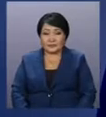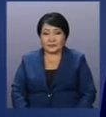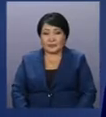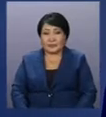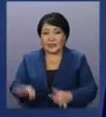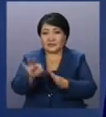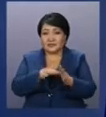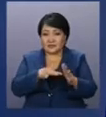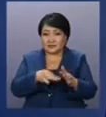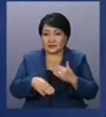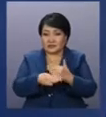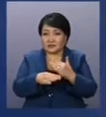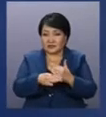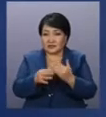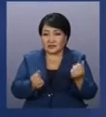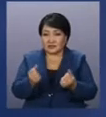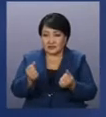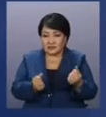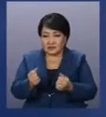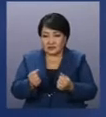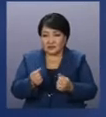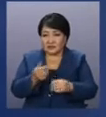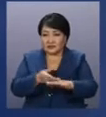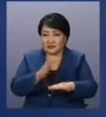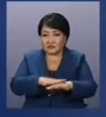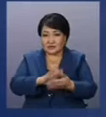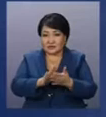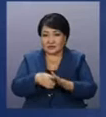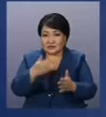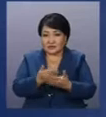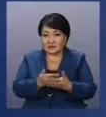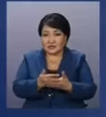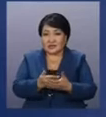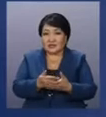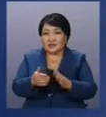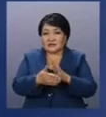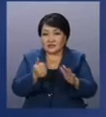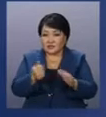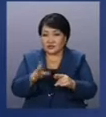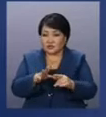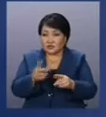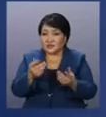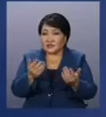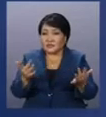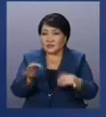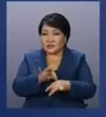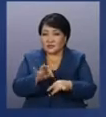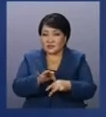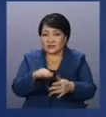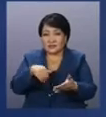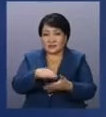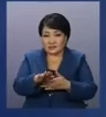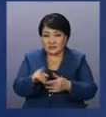Жедел жәрдем қызметі хәл үстінде жатқандарға шұғыл жету үшін кейбір науқастардың шақыруынан бас тартуда. Бұл өзгеріс биыл денсаулық